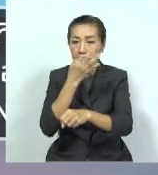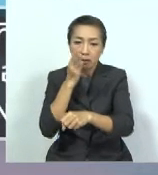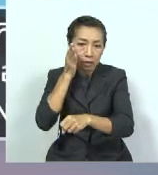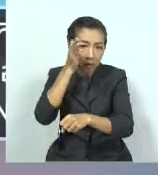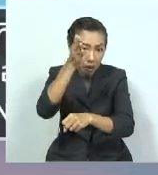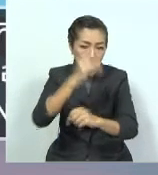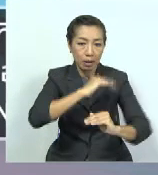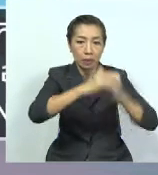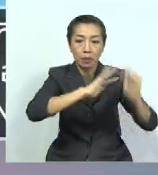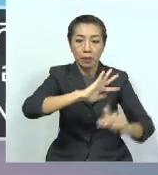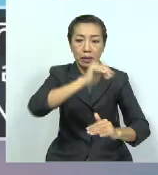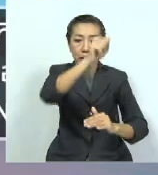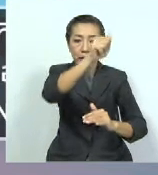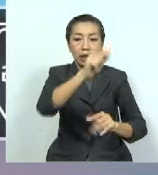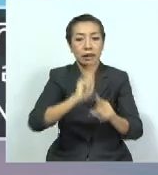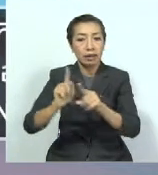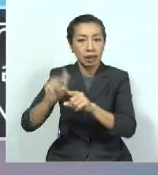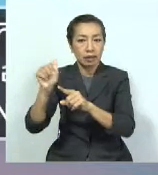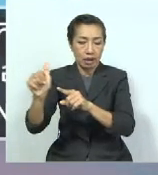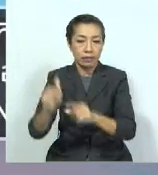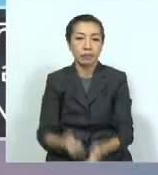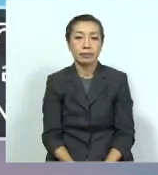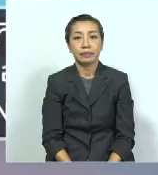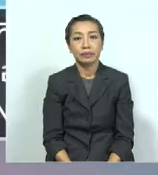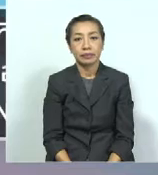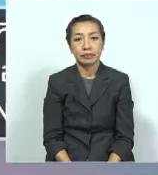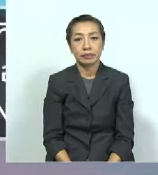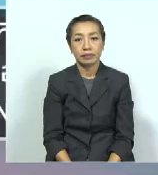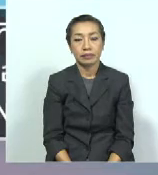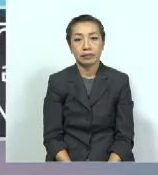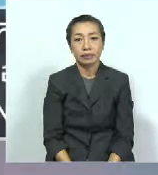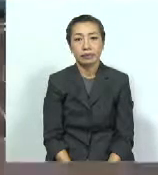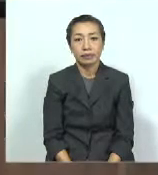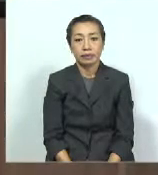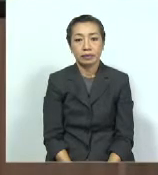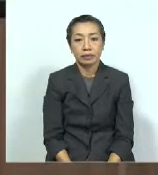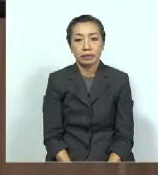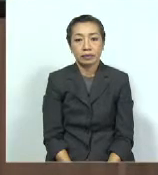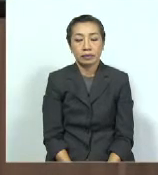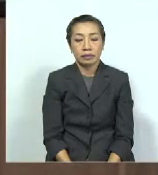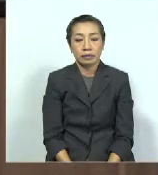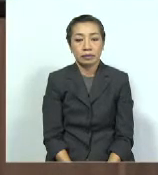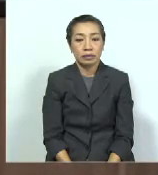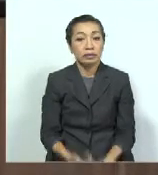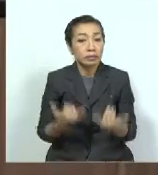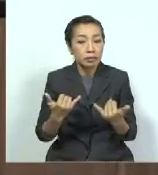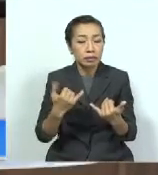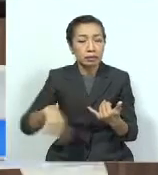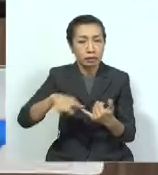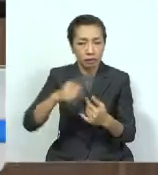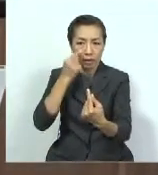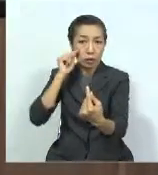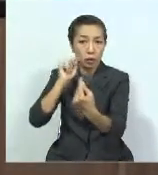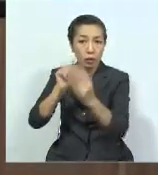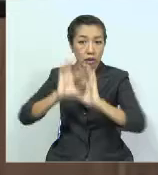โตที่ครอบคลุมแล้วก็ไม่ทิ้งใครไว้ข้างหลังด้วยค่ะ แต่ว่าในคราวนี้เนี่ยเราให้ความสำคัญในเรื่อง